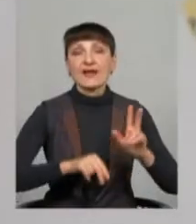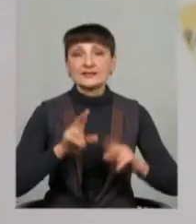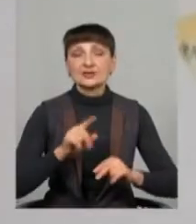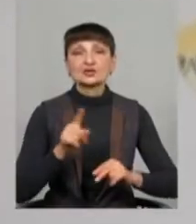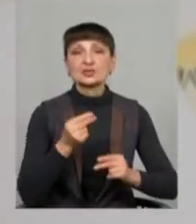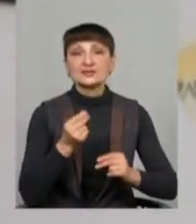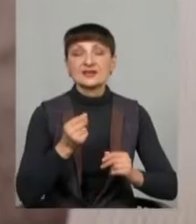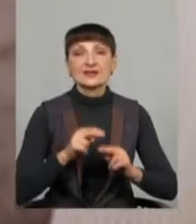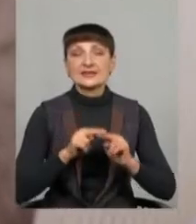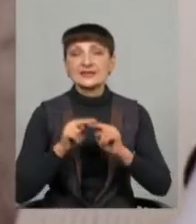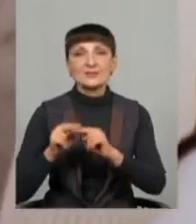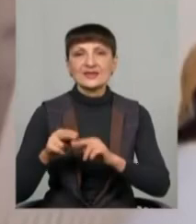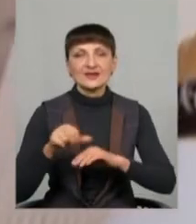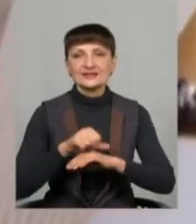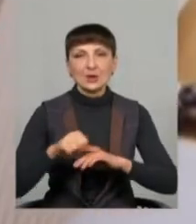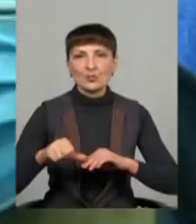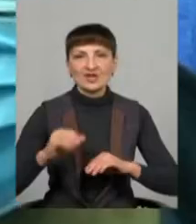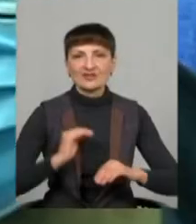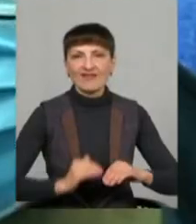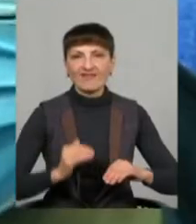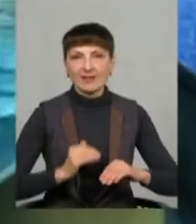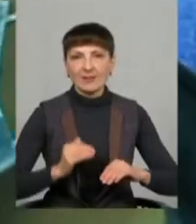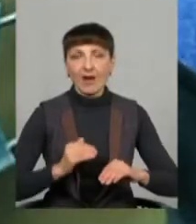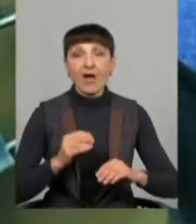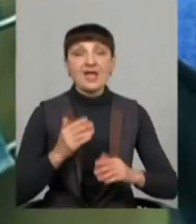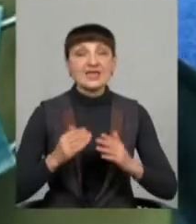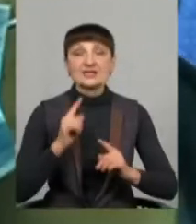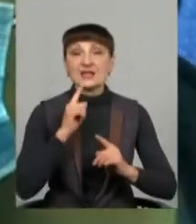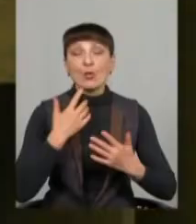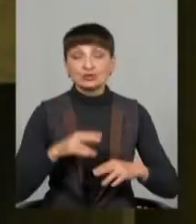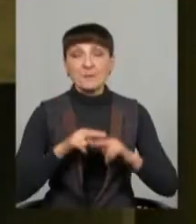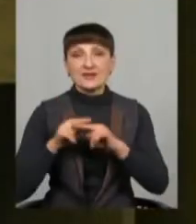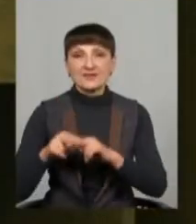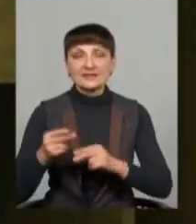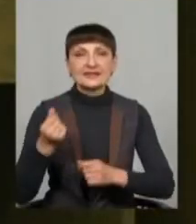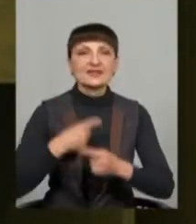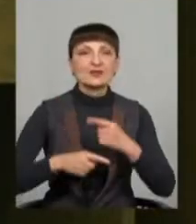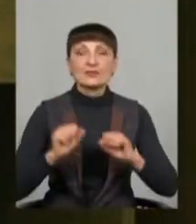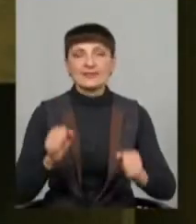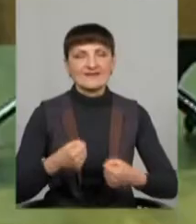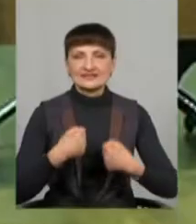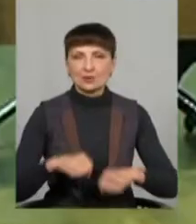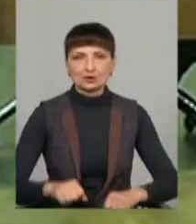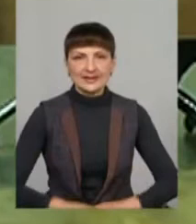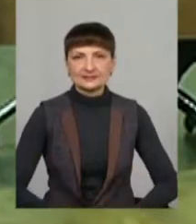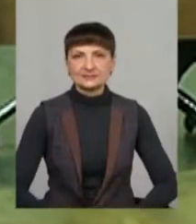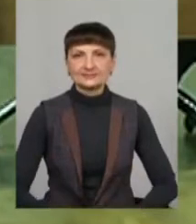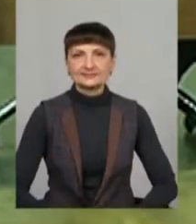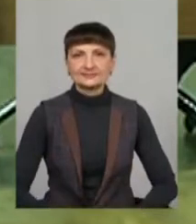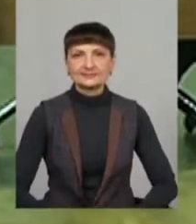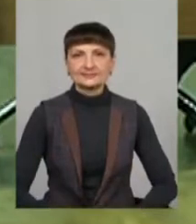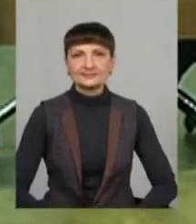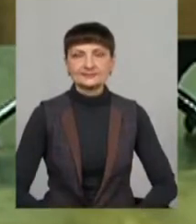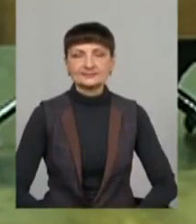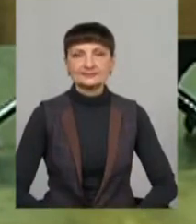не перевелись на счета зарубежных фирм. В этом случае вернуть деньги практически невозможно. Айсара Бисенова, Сагынтай Мунайпасов,